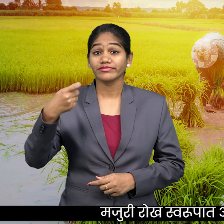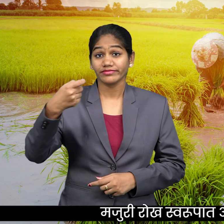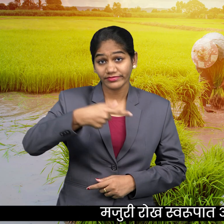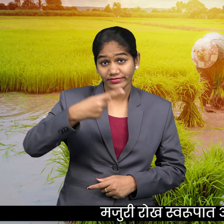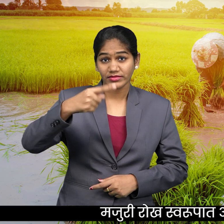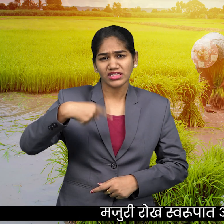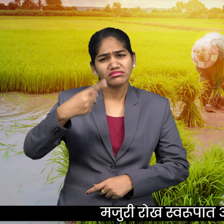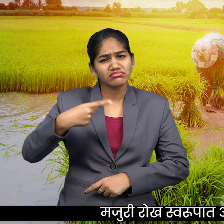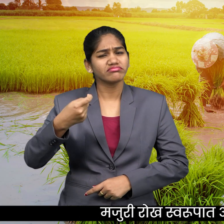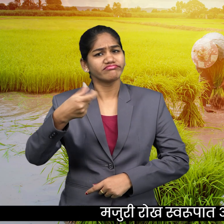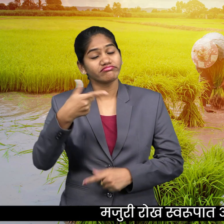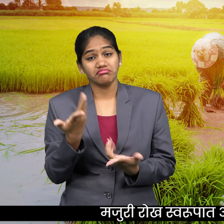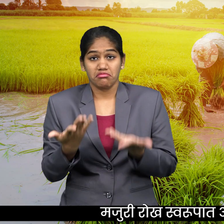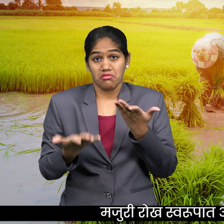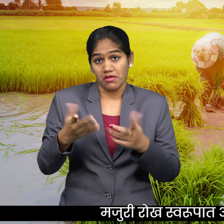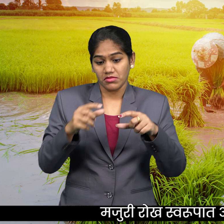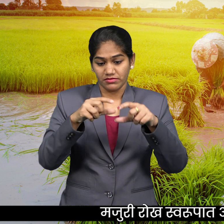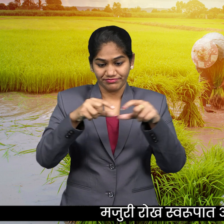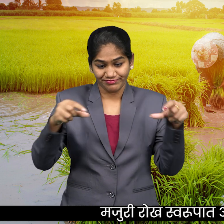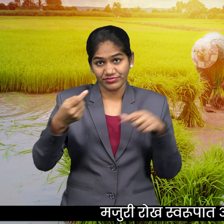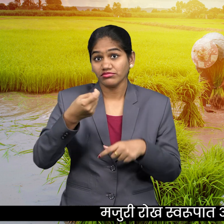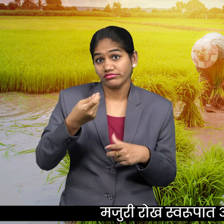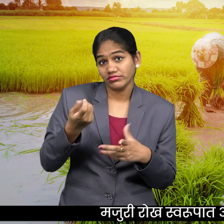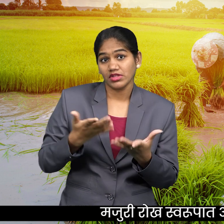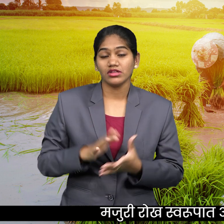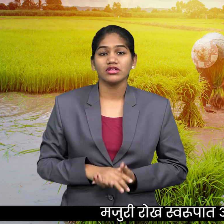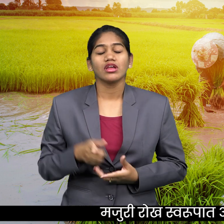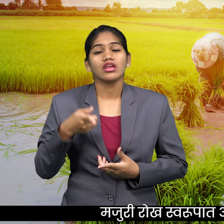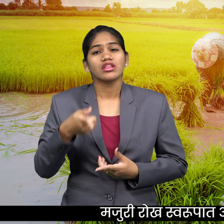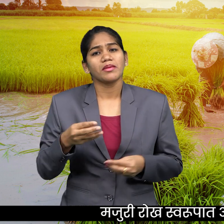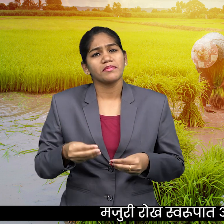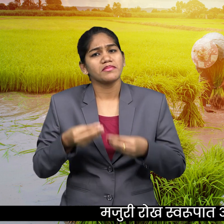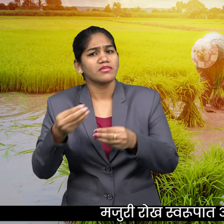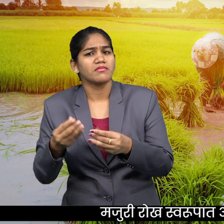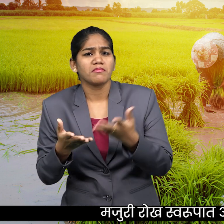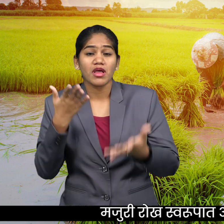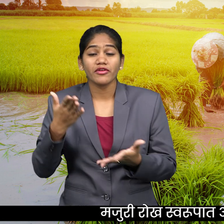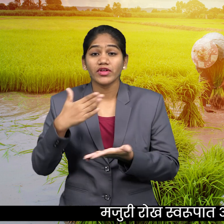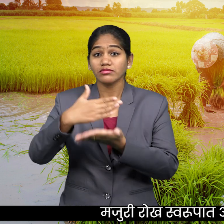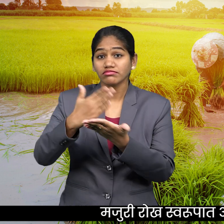मजुरी रोख स्वरूपात असू शकते किंवा त्यांना उत्पादनाचा